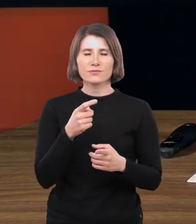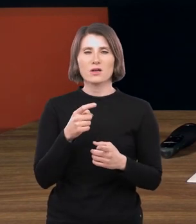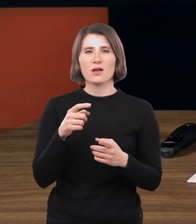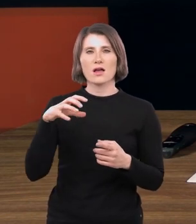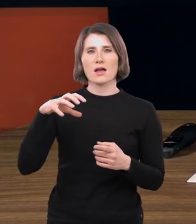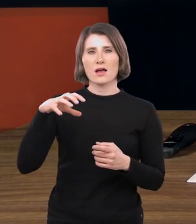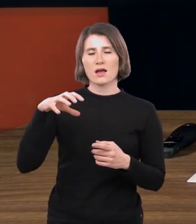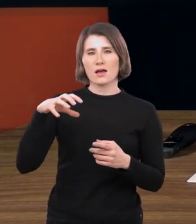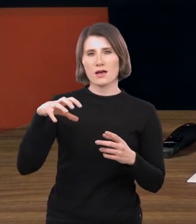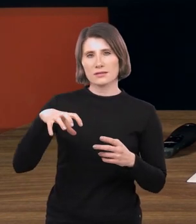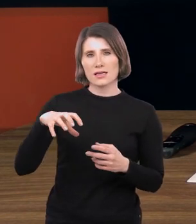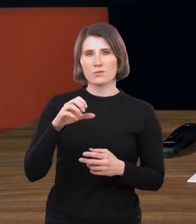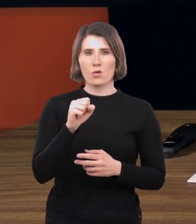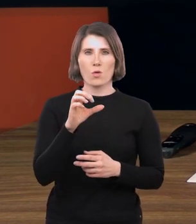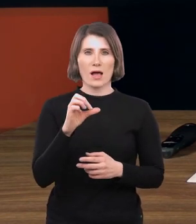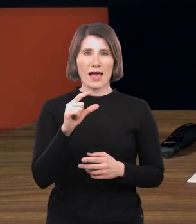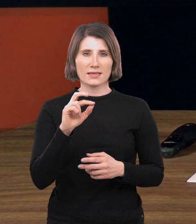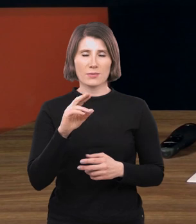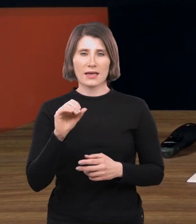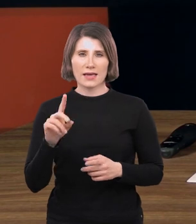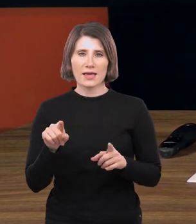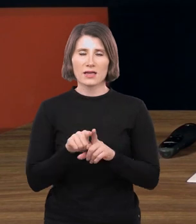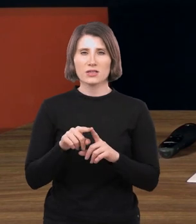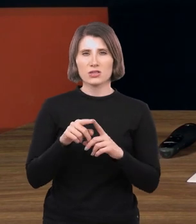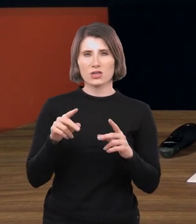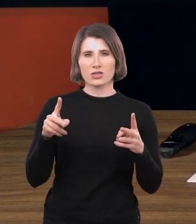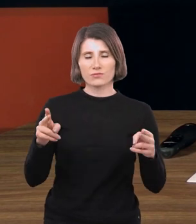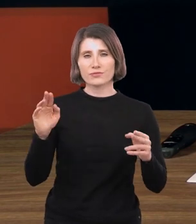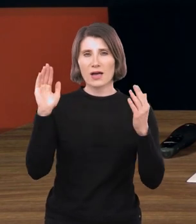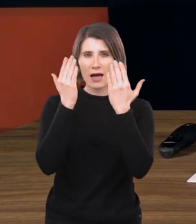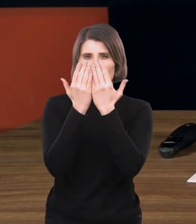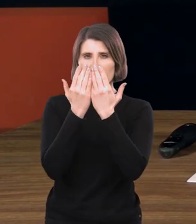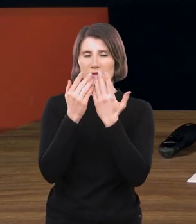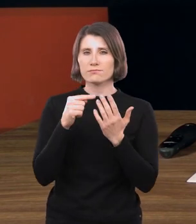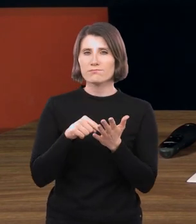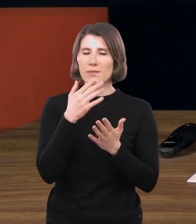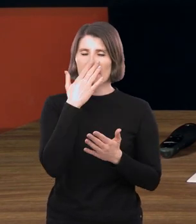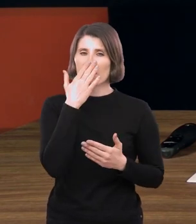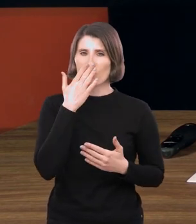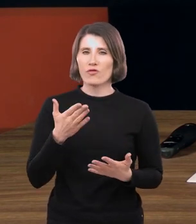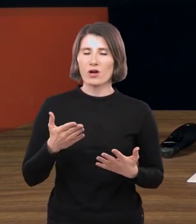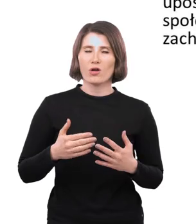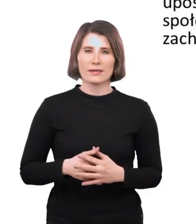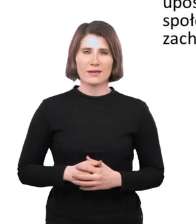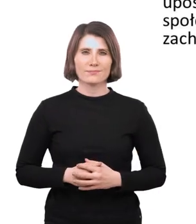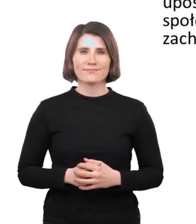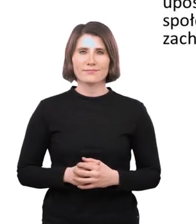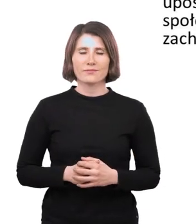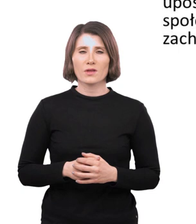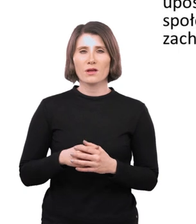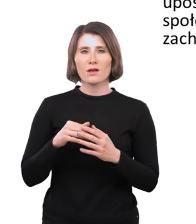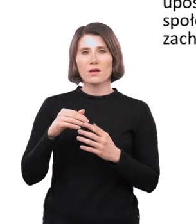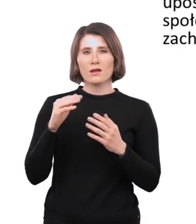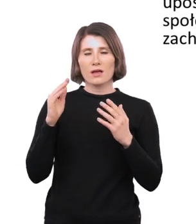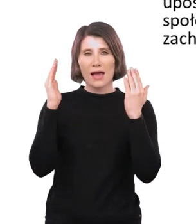Aspergera, o których głównie dzisiaj tutaj mówimy, jak one są właśnie definiowane. Autyzm